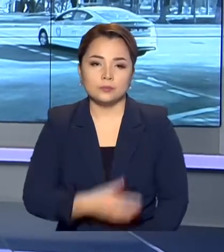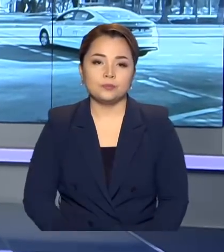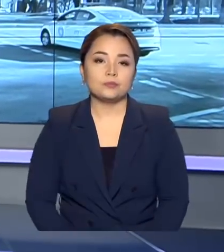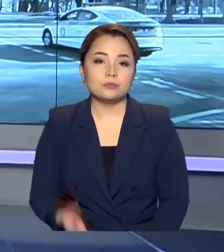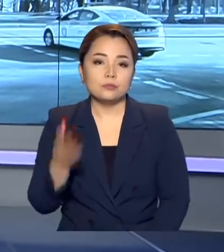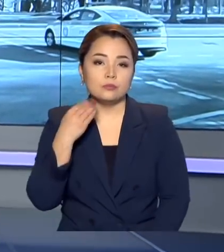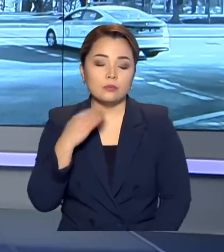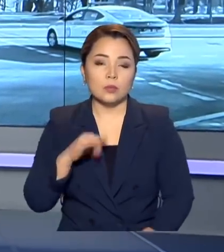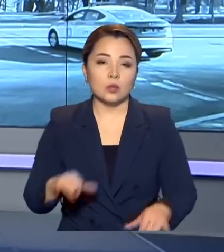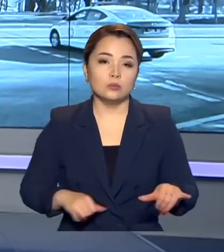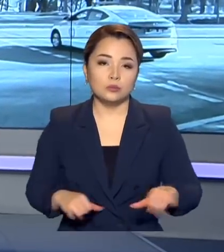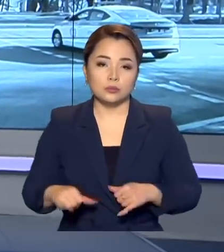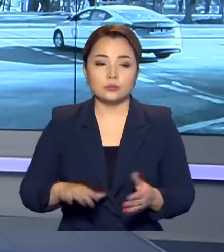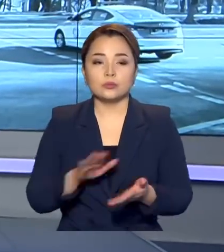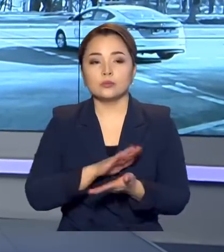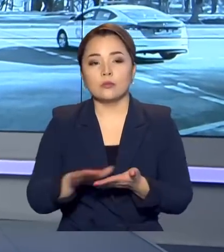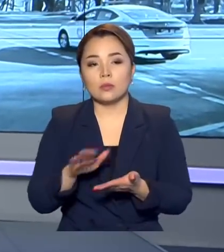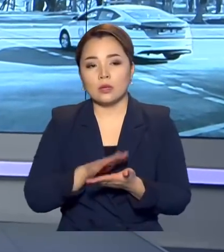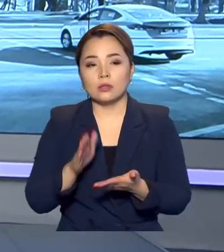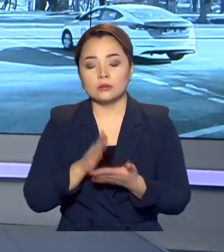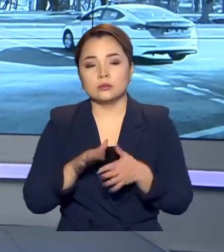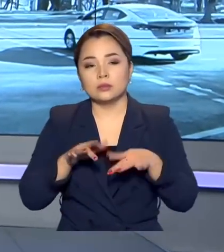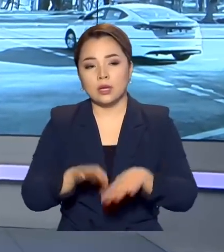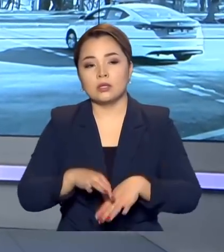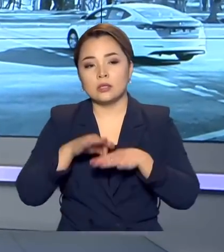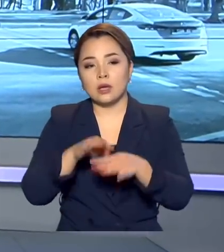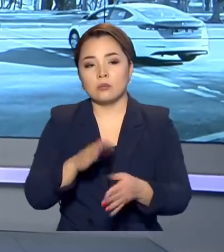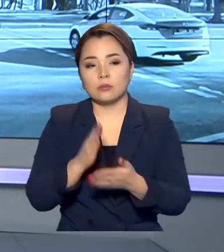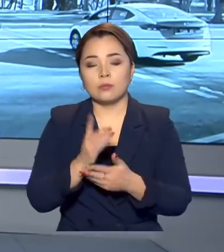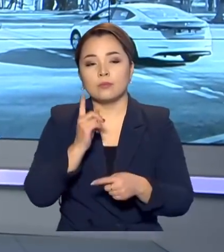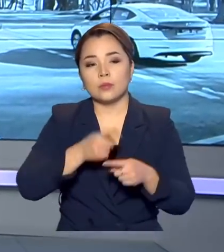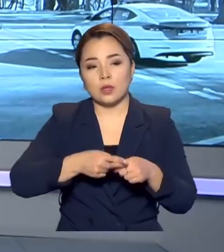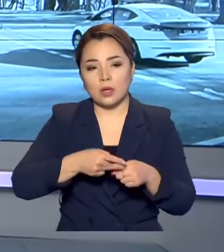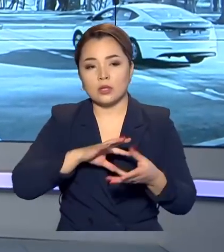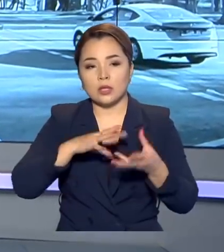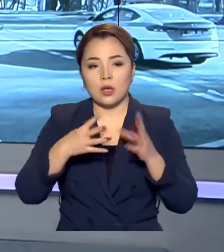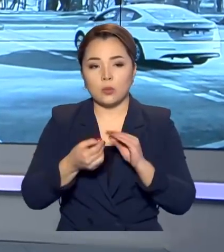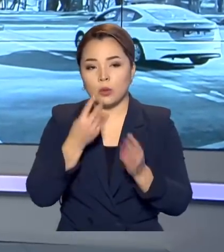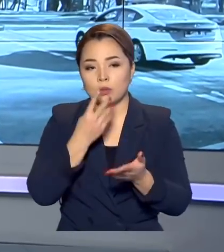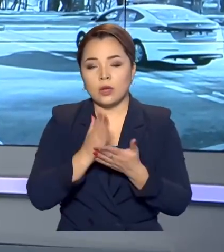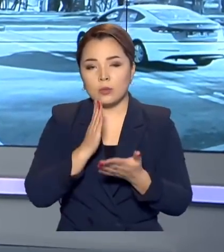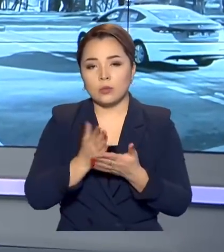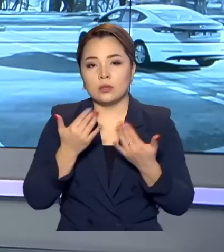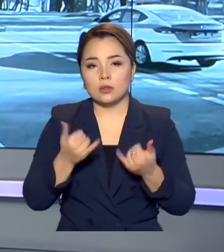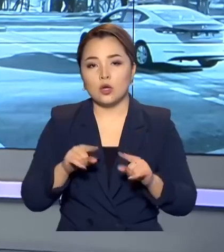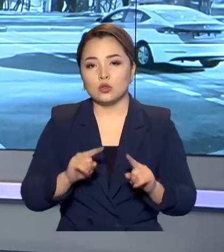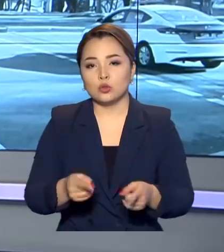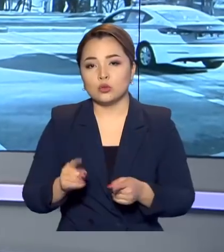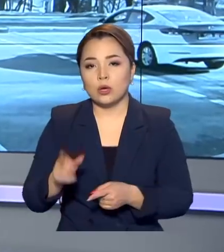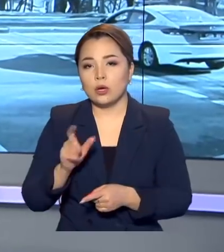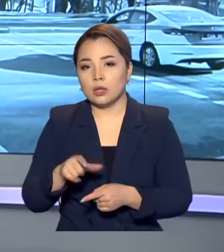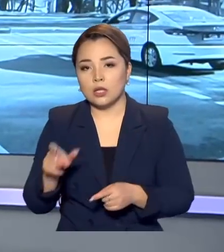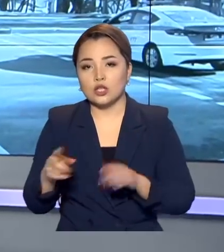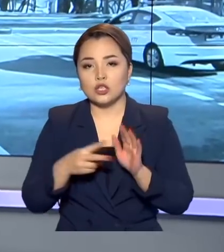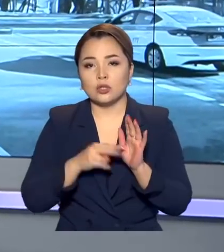Алматыны бас бозарлардан тазалау операциялары оң нәтижесін беріп жатыр. Ал ел бойынша тұтқындалғандардың